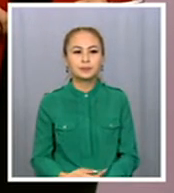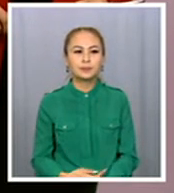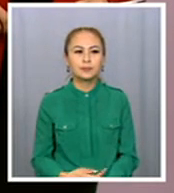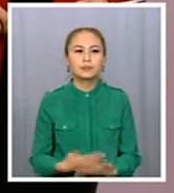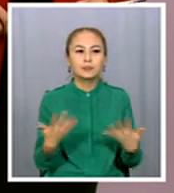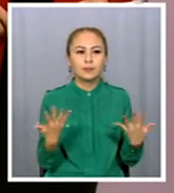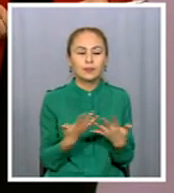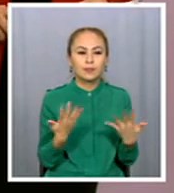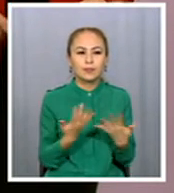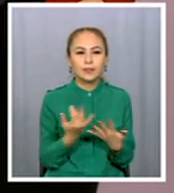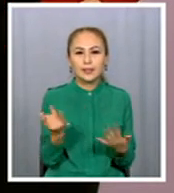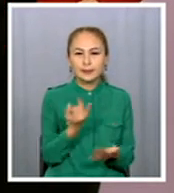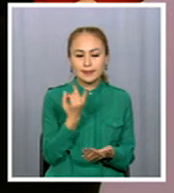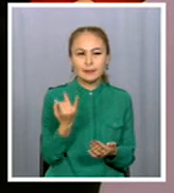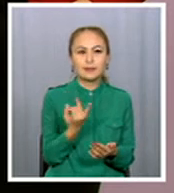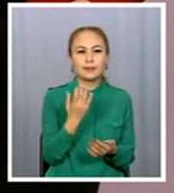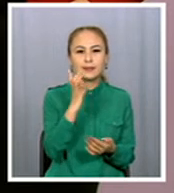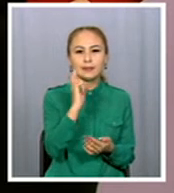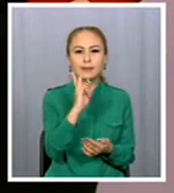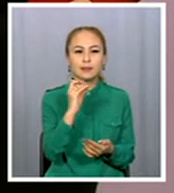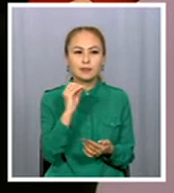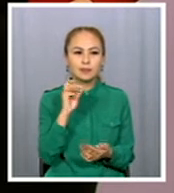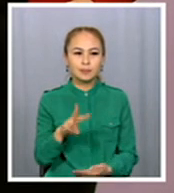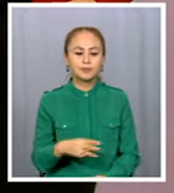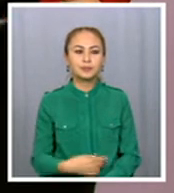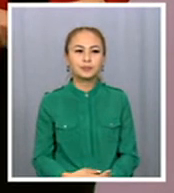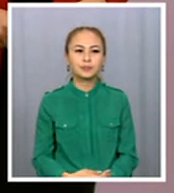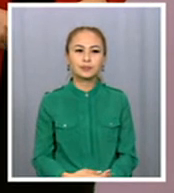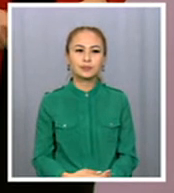Қандай? Қызық. Сынесім.